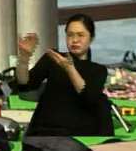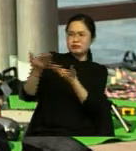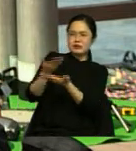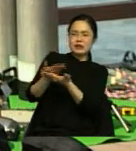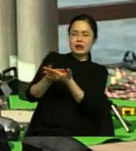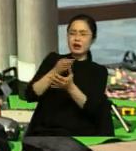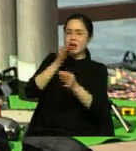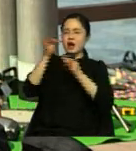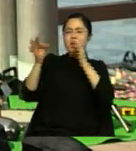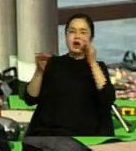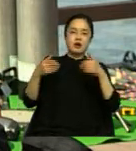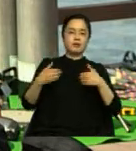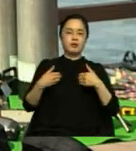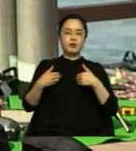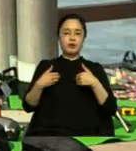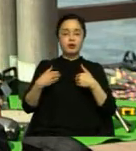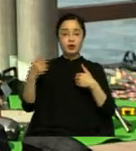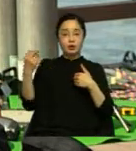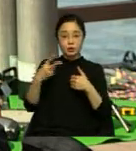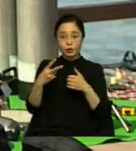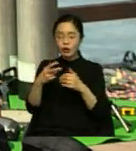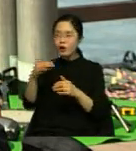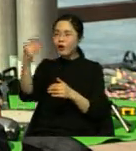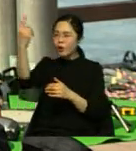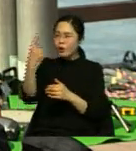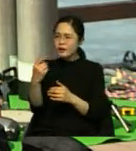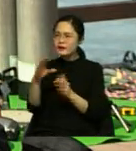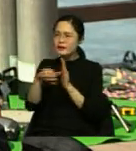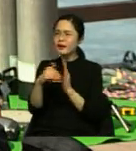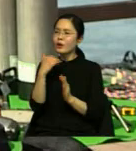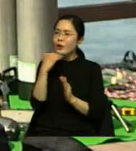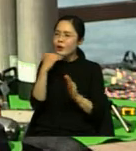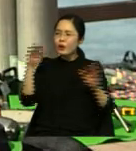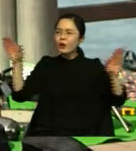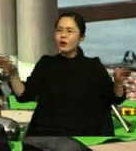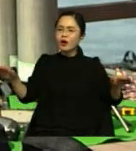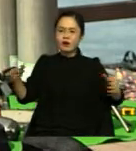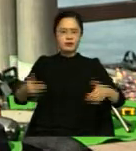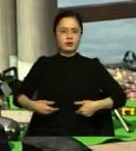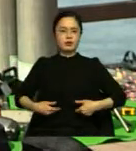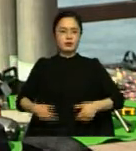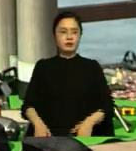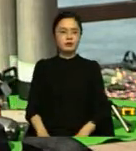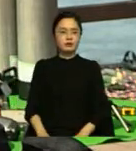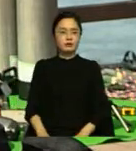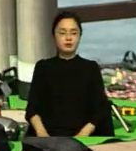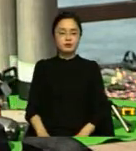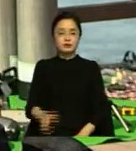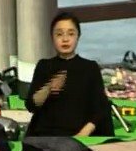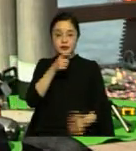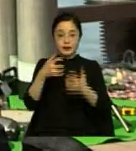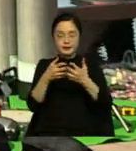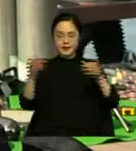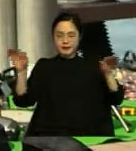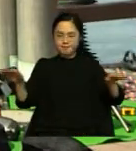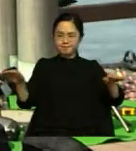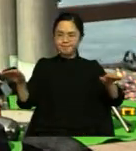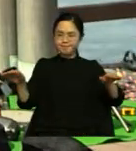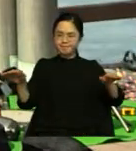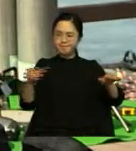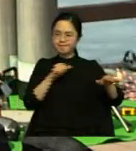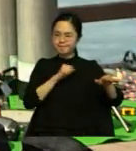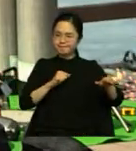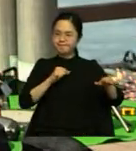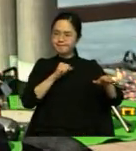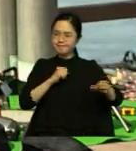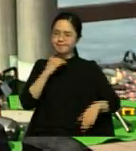위험하고 체력 소모가 너무 많습니다. 몸을 좀 움츠리고 얼음에 좀 매달려 있으시면서 잠깐의 좀 생각을